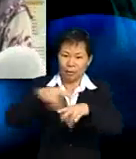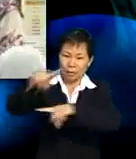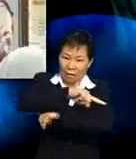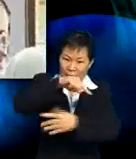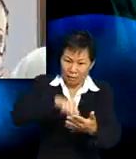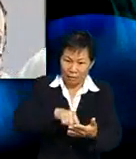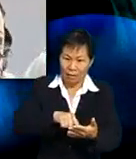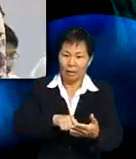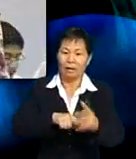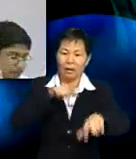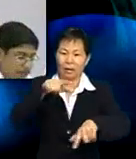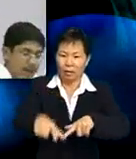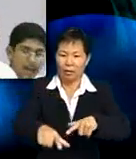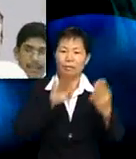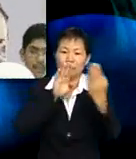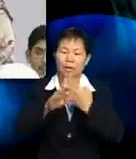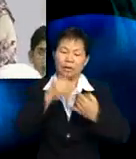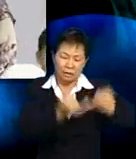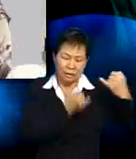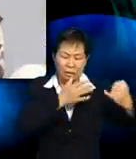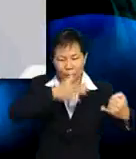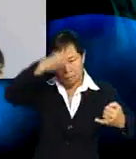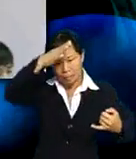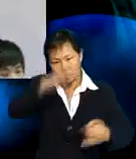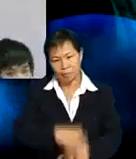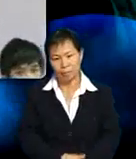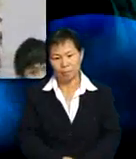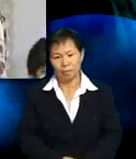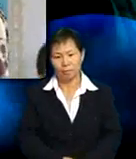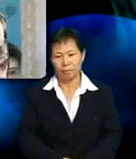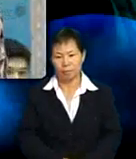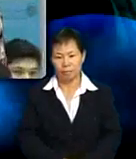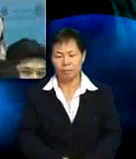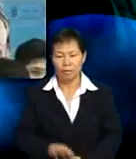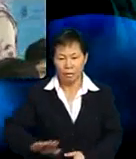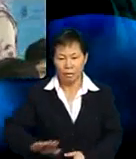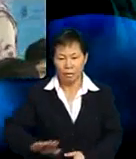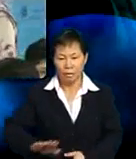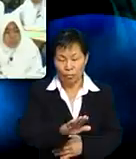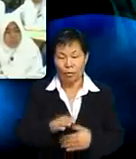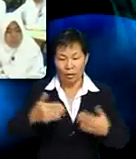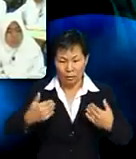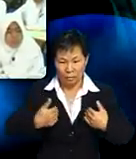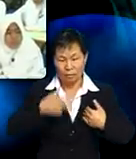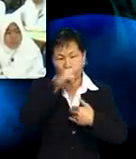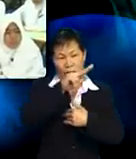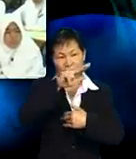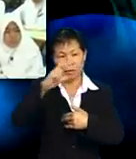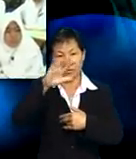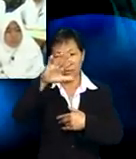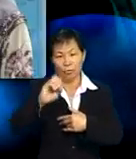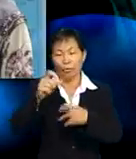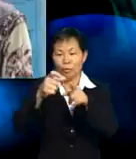iaitu Lantang-lantang balas jasa ibu bapa. Baiklah, karangan kamu hendaklah tidak melebihi 350